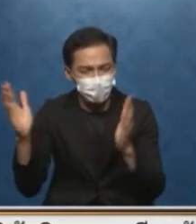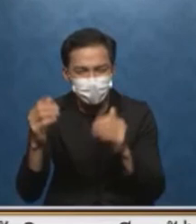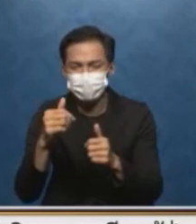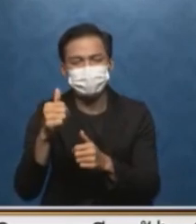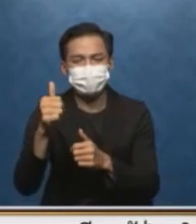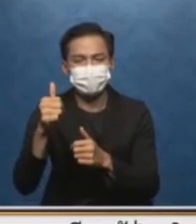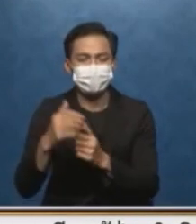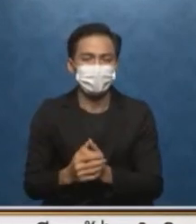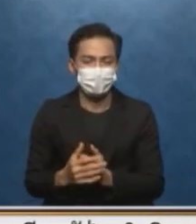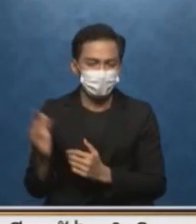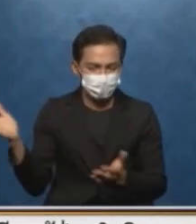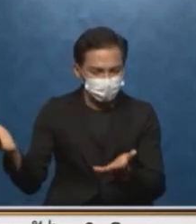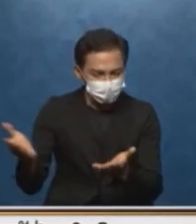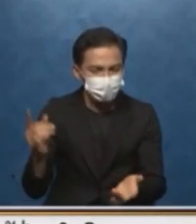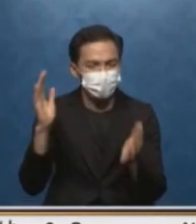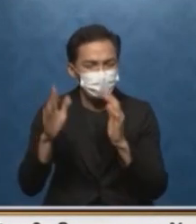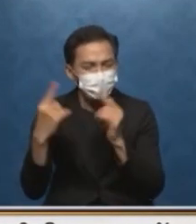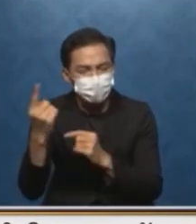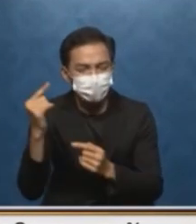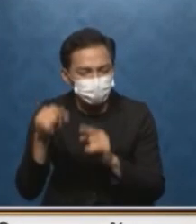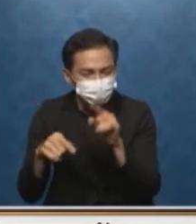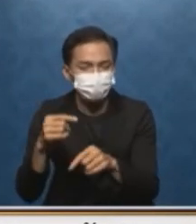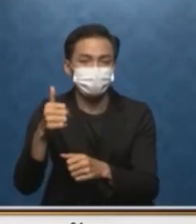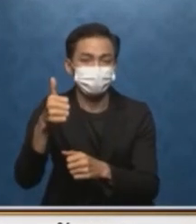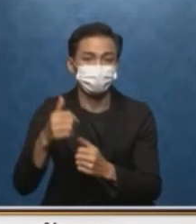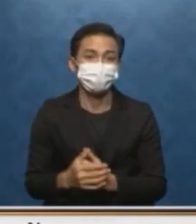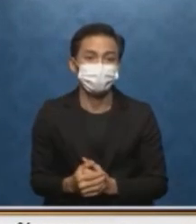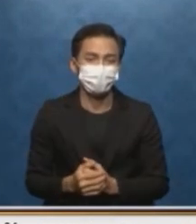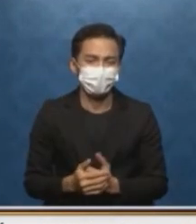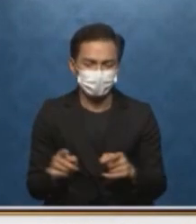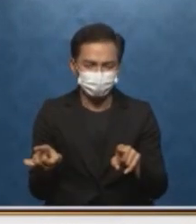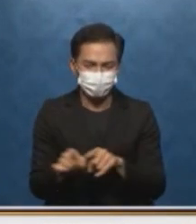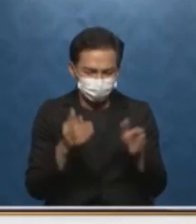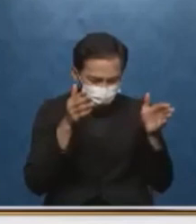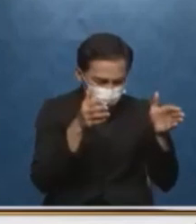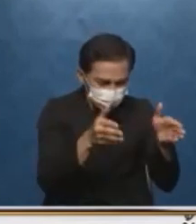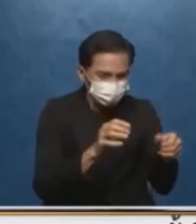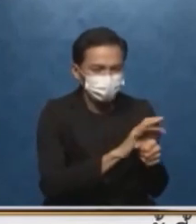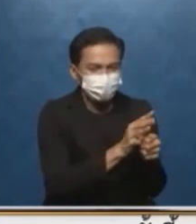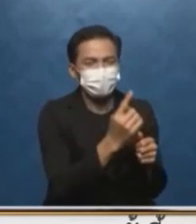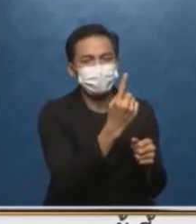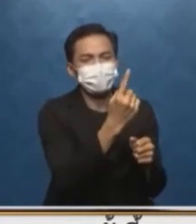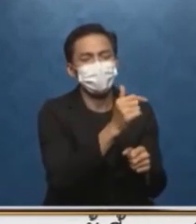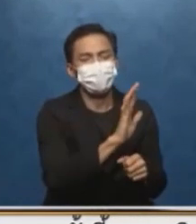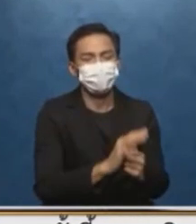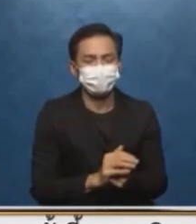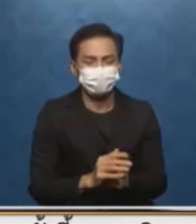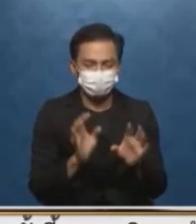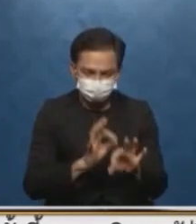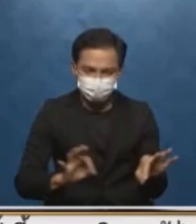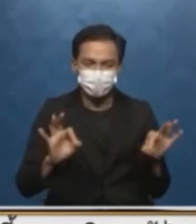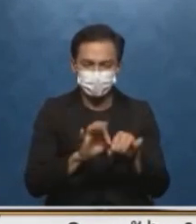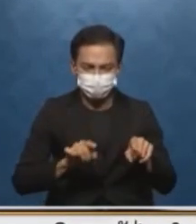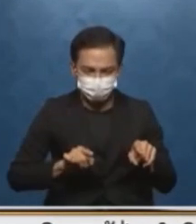ม่ได้ดูเพียงแต่ตัวเลขผู้ติดเชื้ออันนี้คือการบริหารที่สะท้อนสภาวะเศรษฐกิจความเป็นจริงของแต่ละประเ